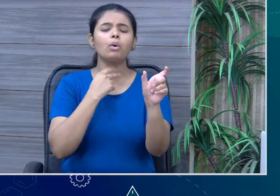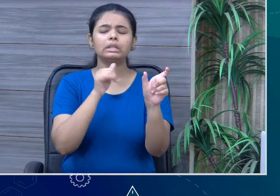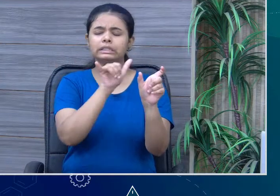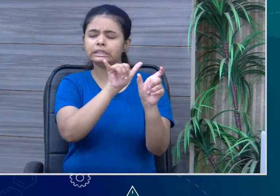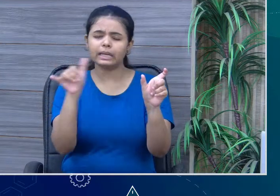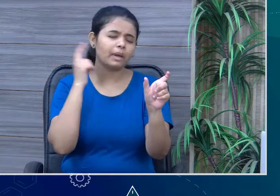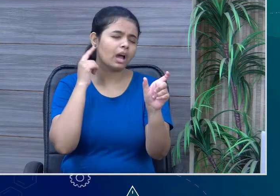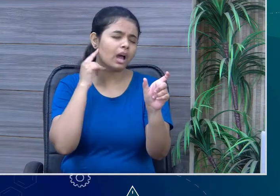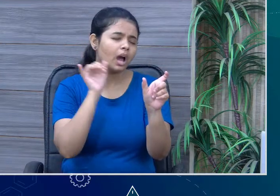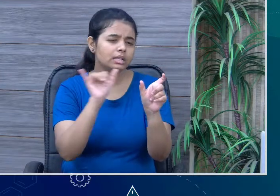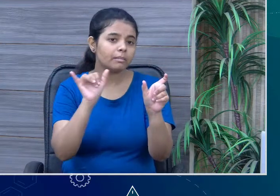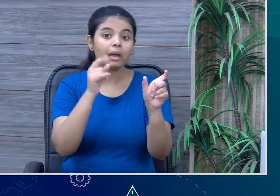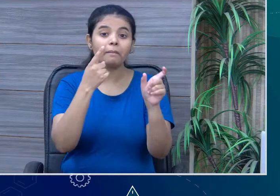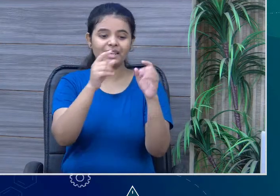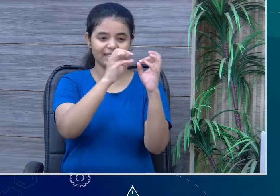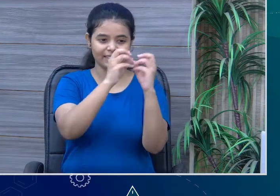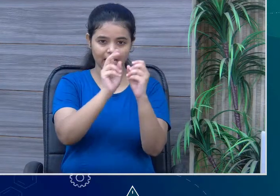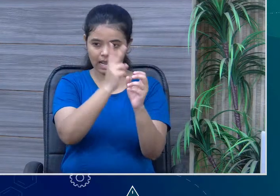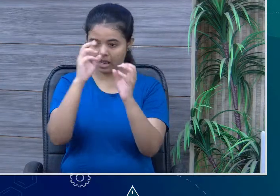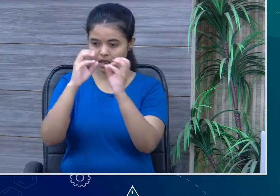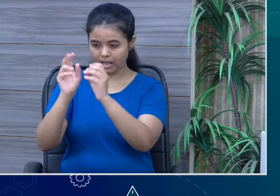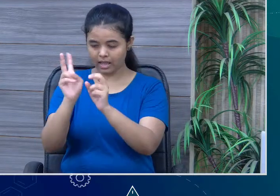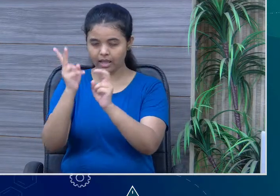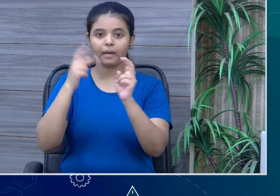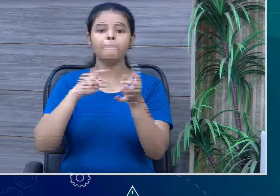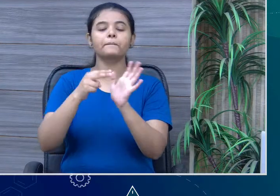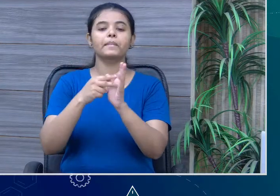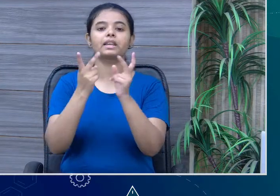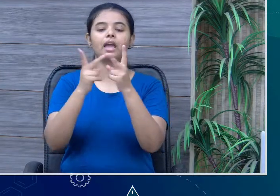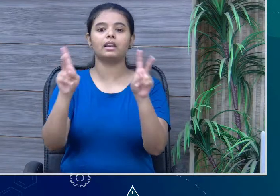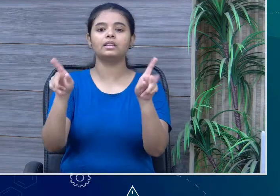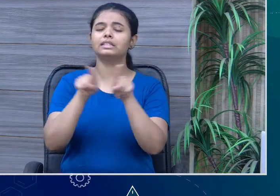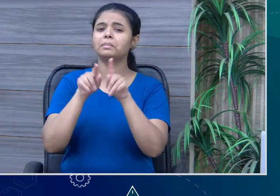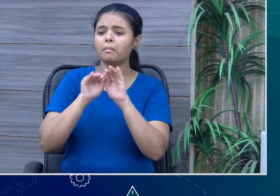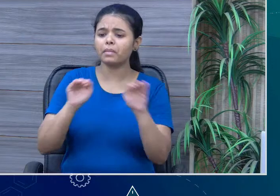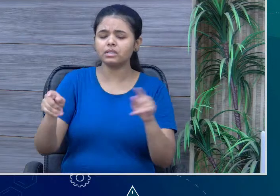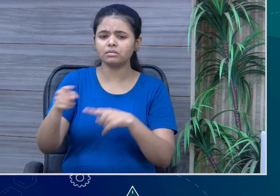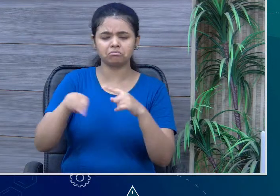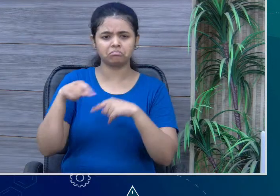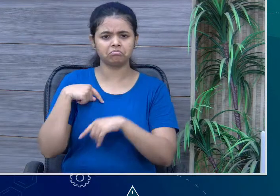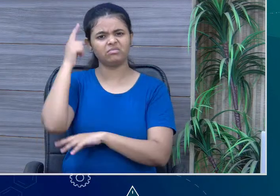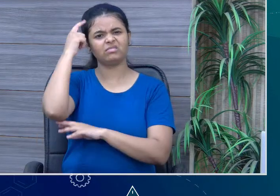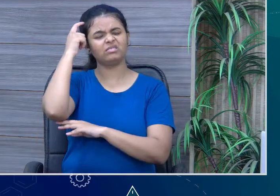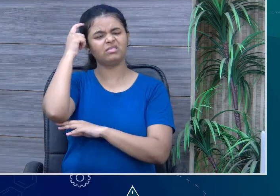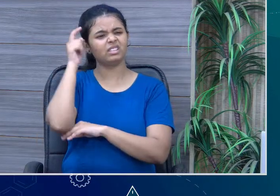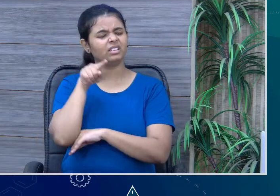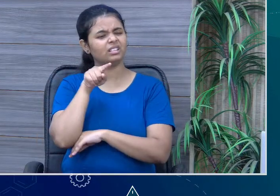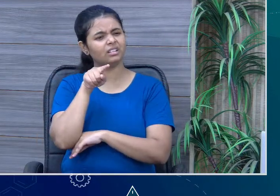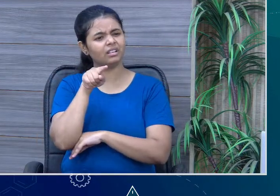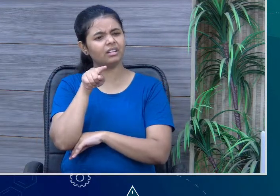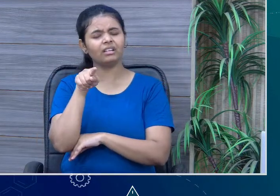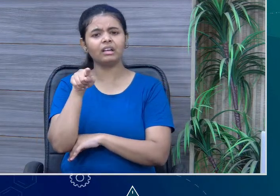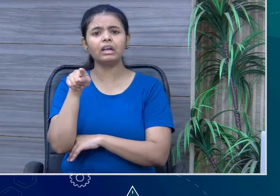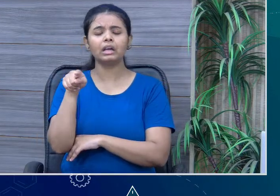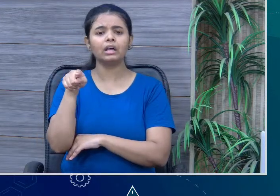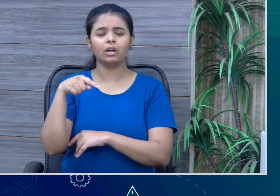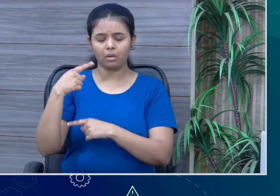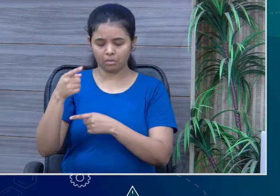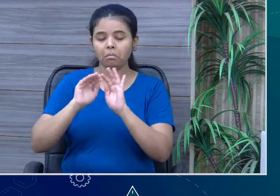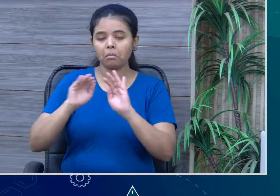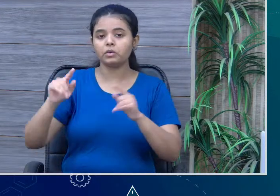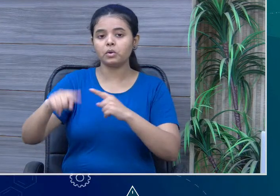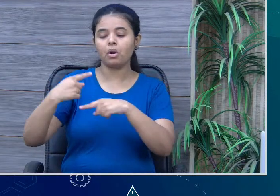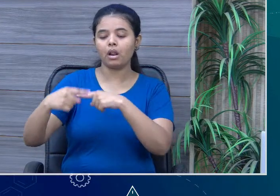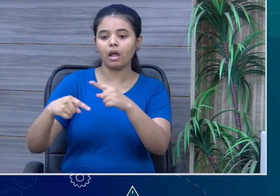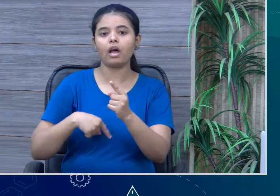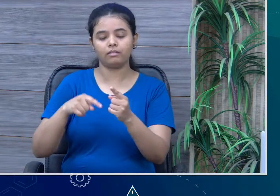क्लास सेकेंड एंड थर्ड में पढ़ते हैं बच्चे, एंड ऐसे एज अ चाइल्ड बहुत सारे बच्चों को ये वर्ड्स रेगुलर रिवाइज कराए जाते